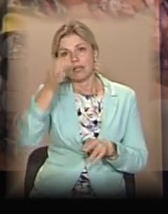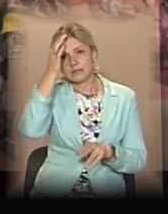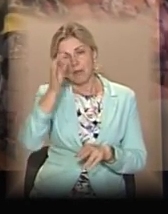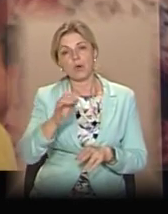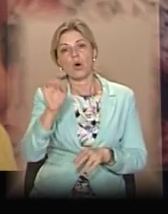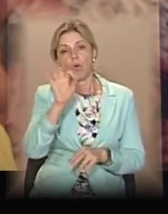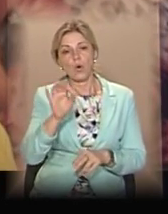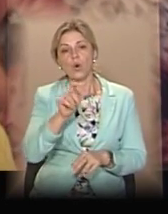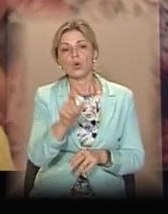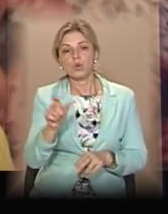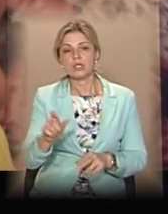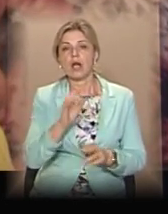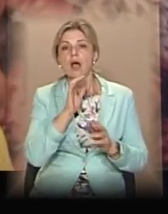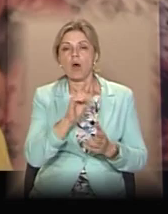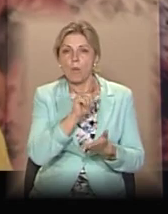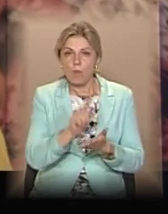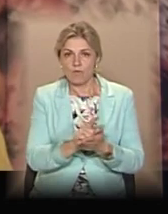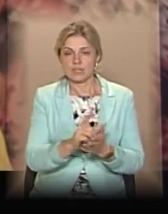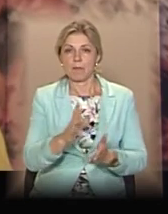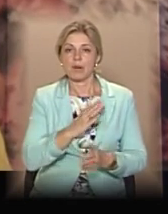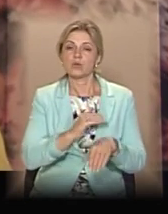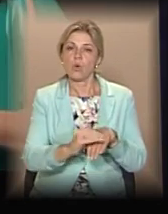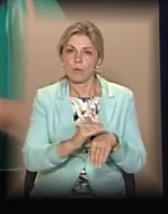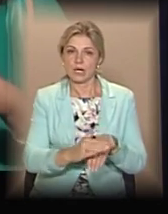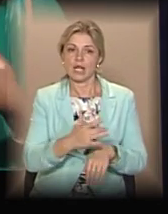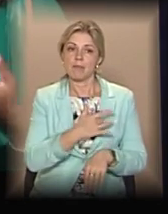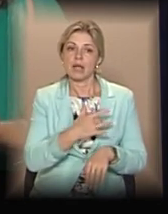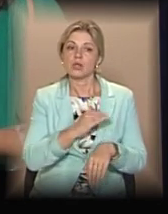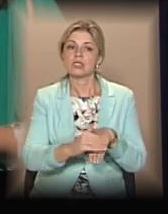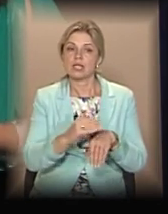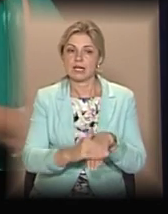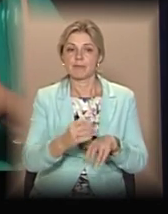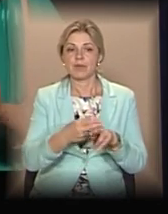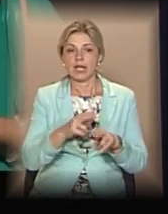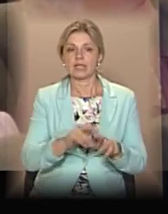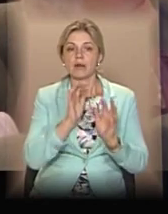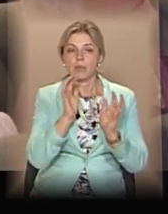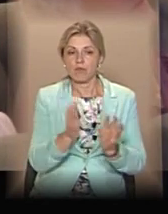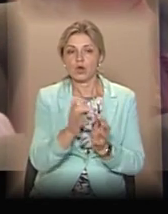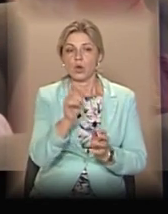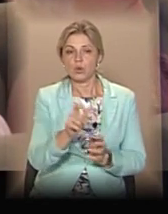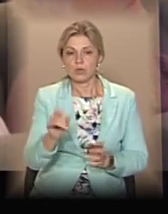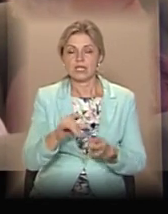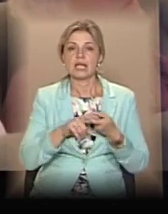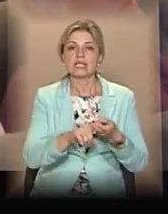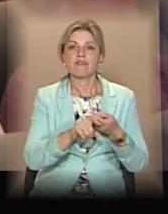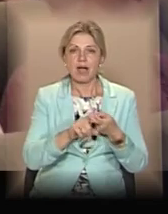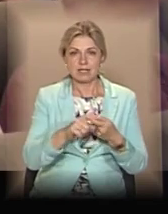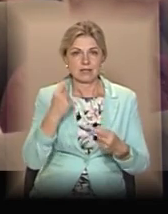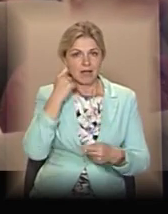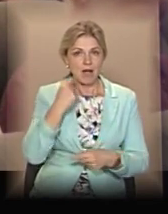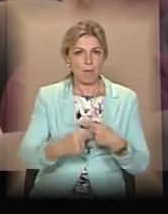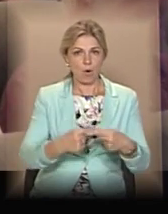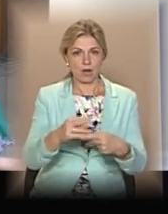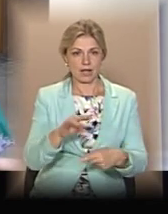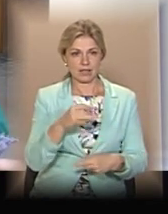обов'язок бути турботливими і милосердними, це привід до роздумів щодо подальшої долі людства, його культури та взаємозв'язку поколінь. Мені